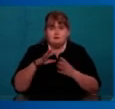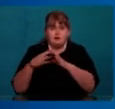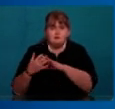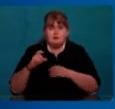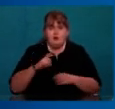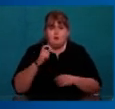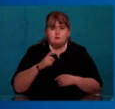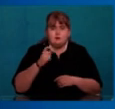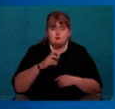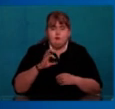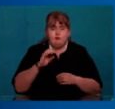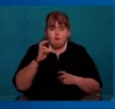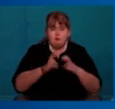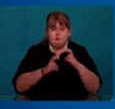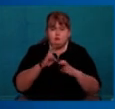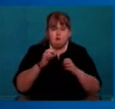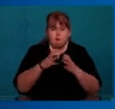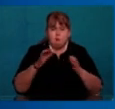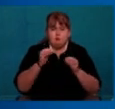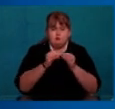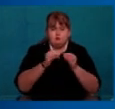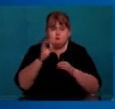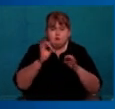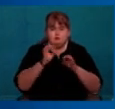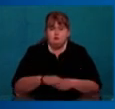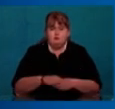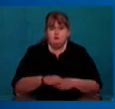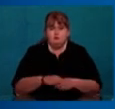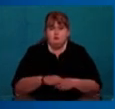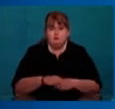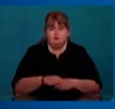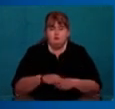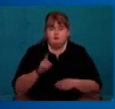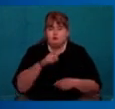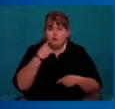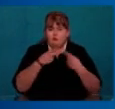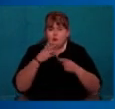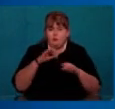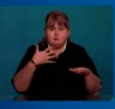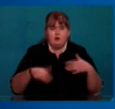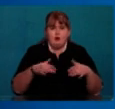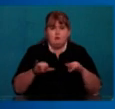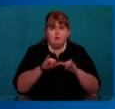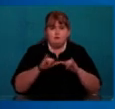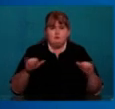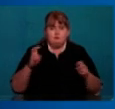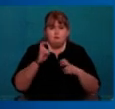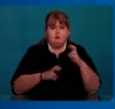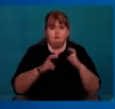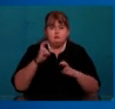в промышленности не больше 10% населения, что говорит о слабом развитии